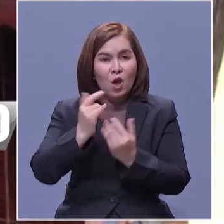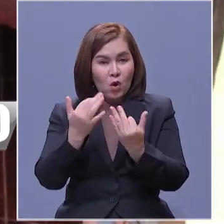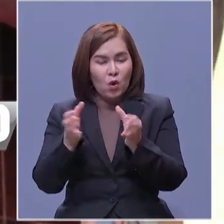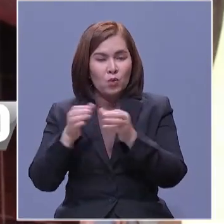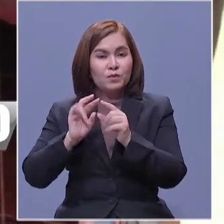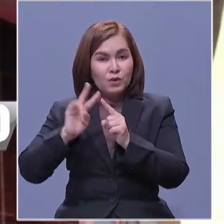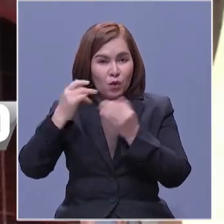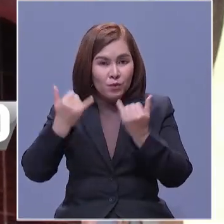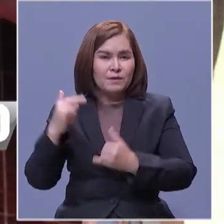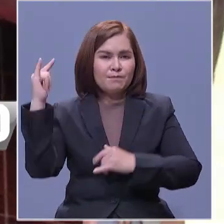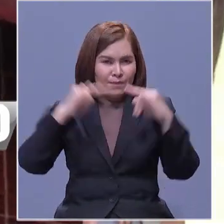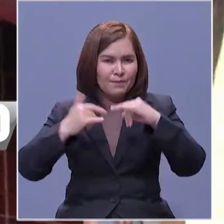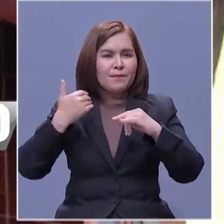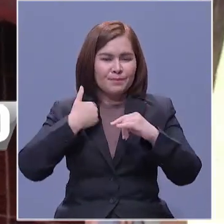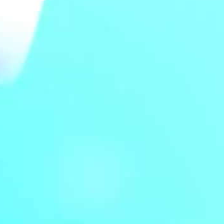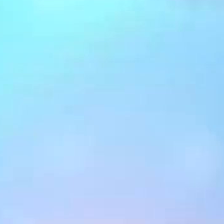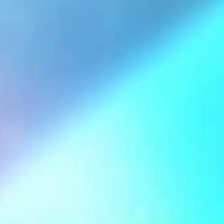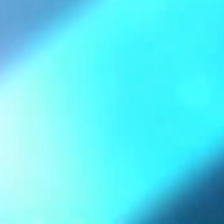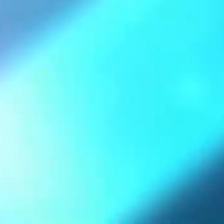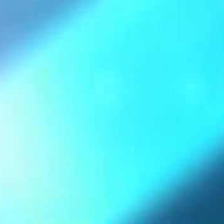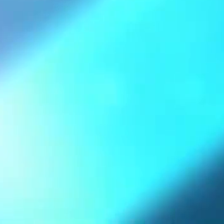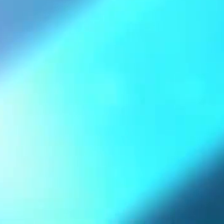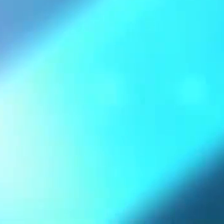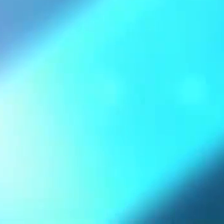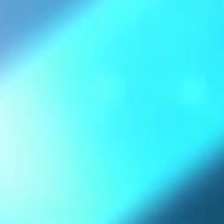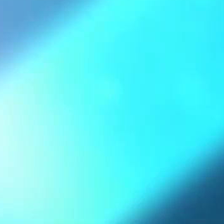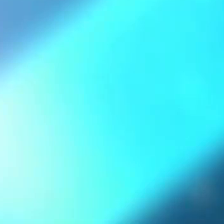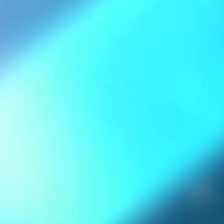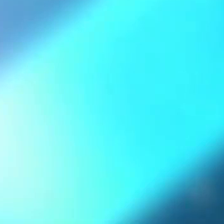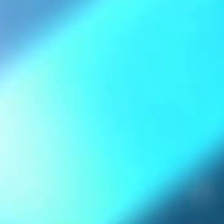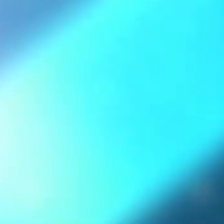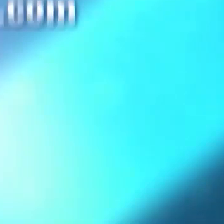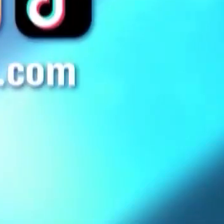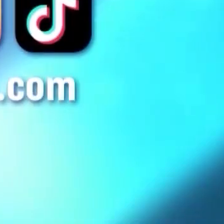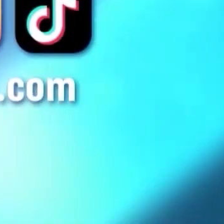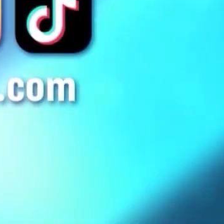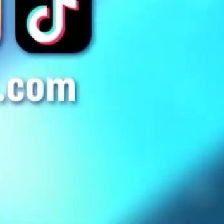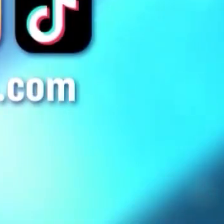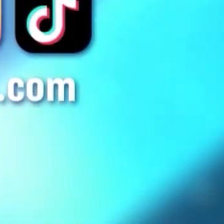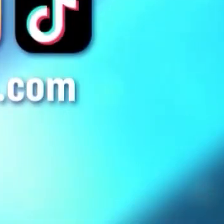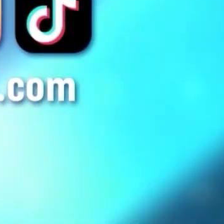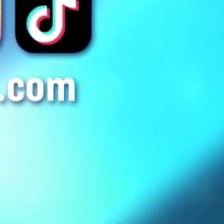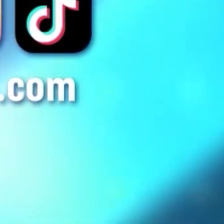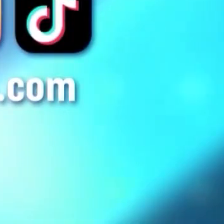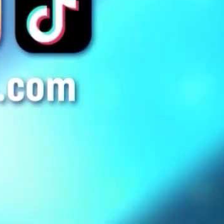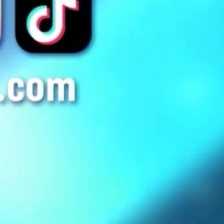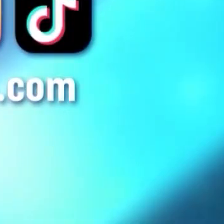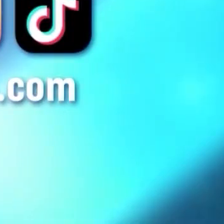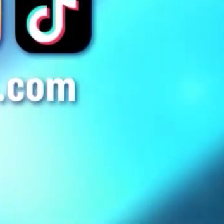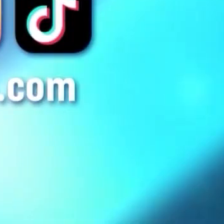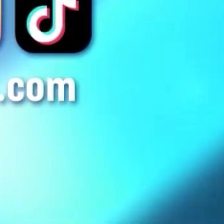ที่วันนี้มีทยอยเดินทางมาถึงอีกนะคะ ครับ ติดตาม PPTV HD 36ได้ทุกช่องทางและอย่าลืมกด Subscribe